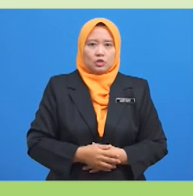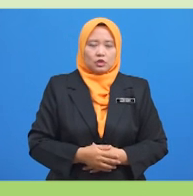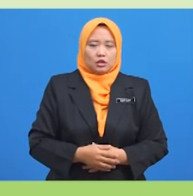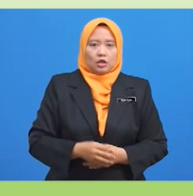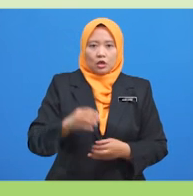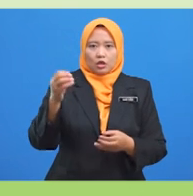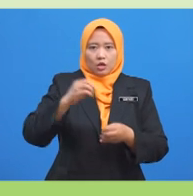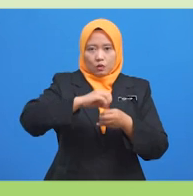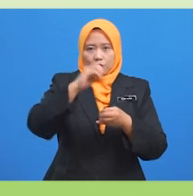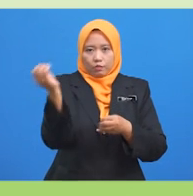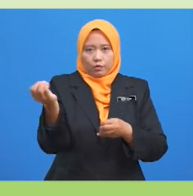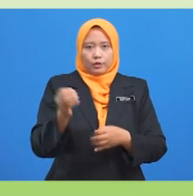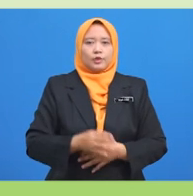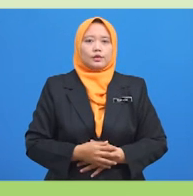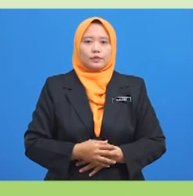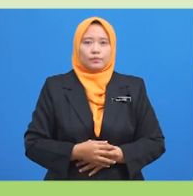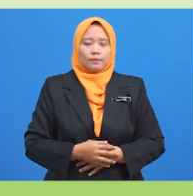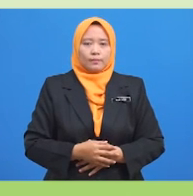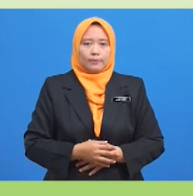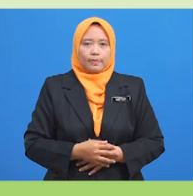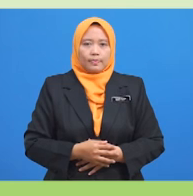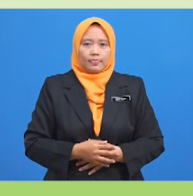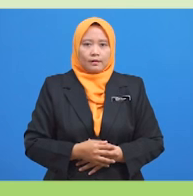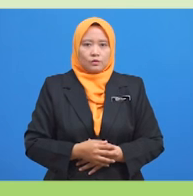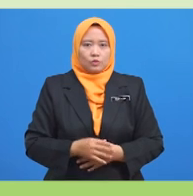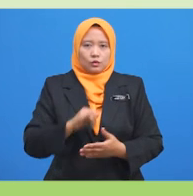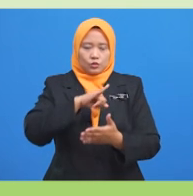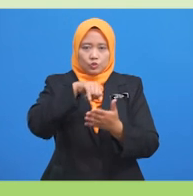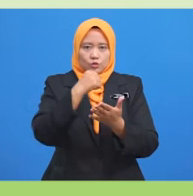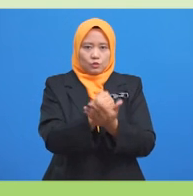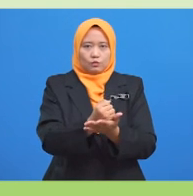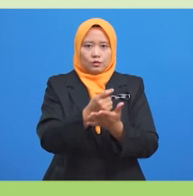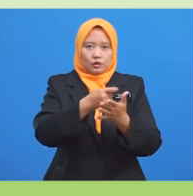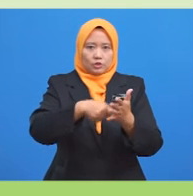mencari nilai D, maklumat yang diperlukan ialah jumlah kos